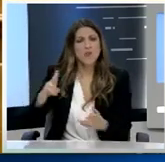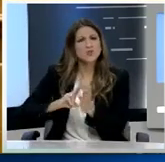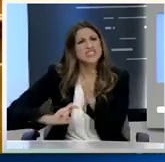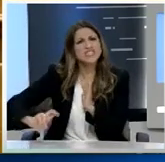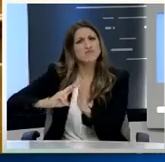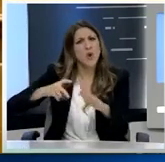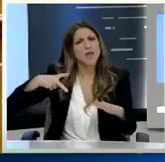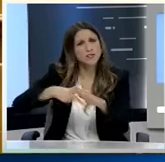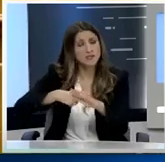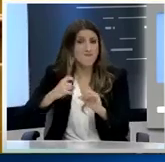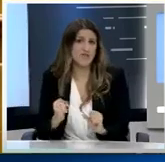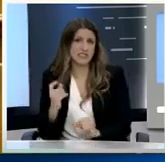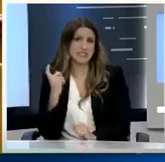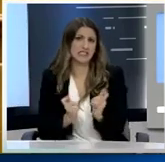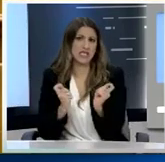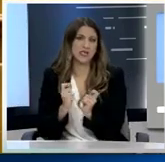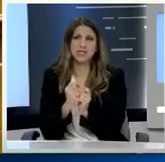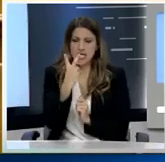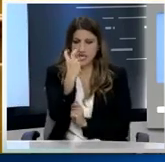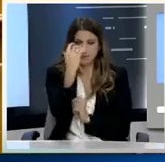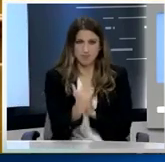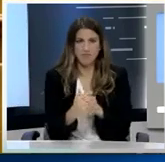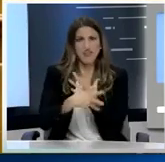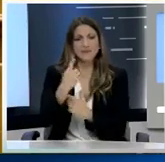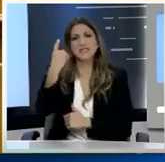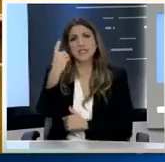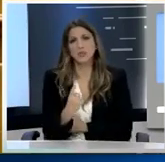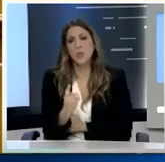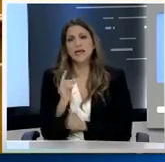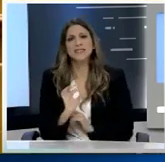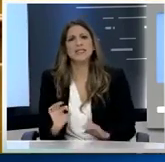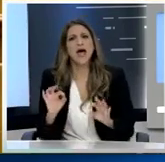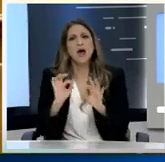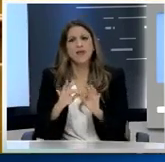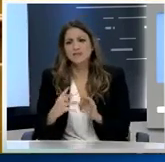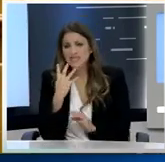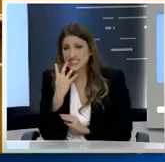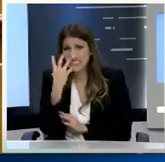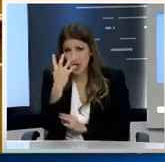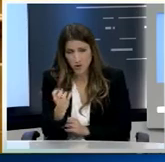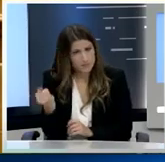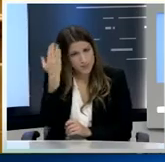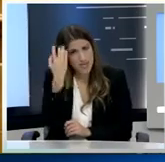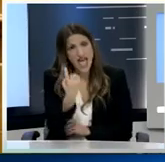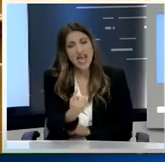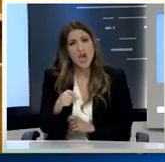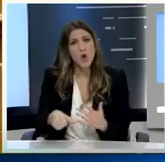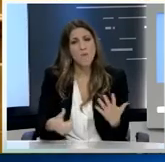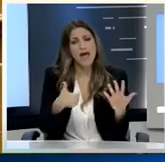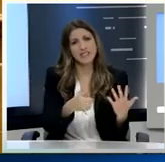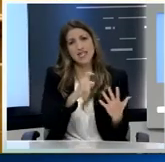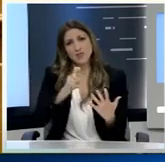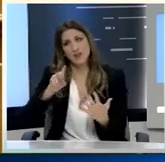ασφαλιστικών εισφορών κύριας σύνταξης από 20 σε 15% σταδιακά εντός τετραετίας. Κόστος 1,6 εκατομμύρια